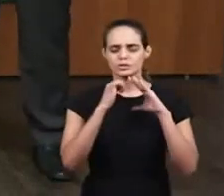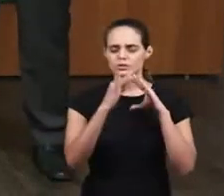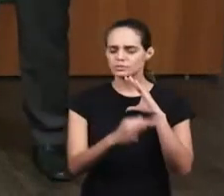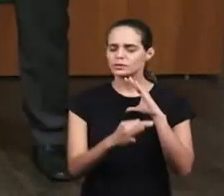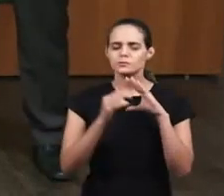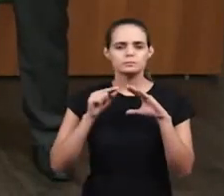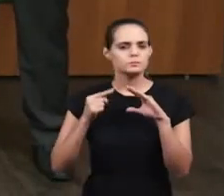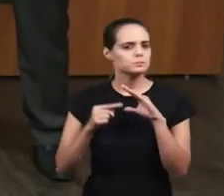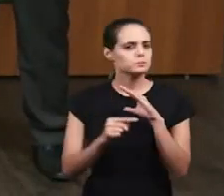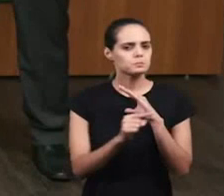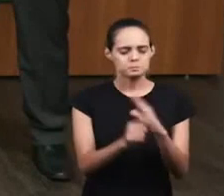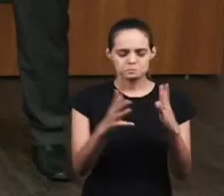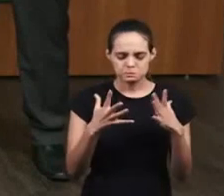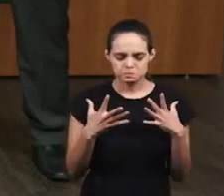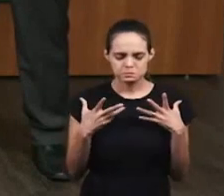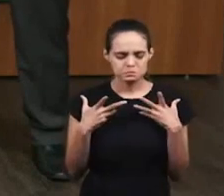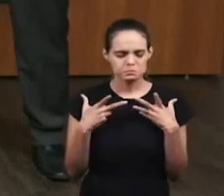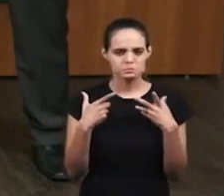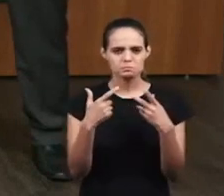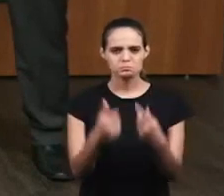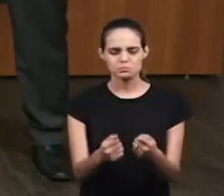Und damit hätte das Volk Frieden.